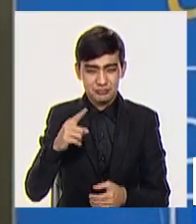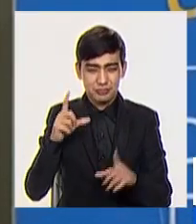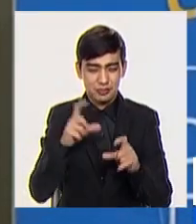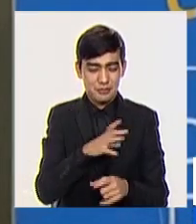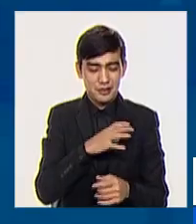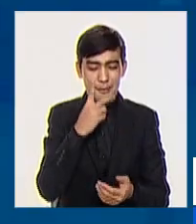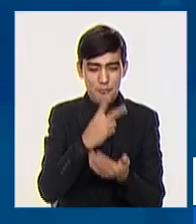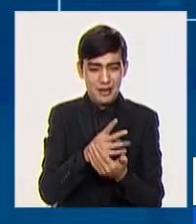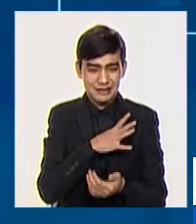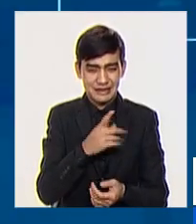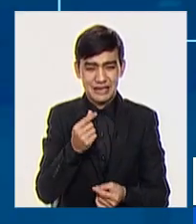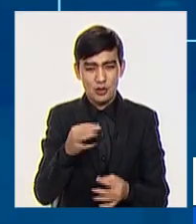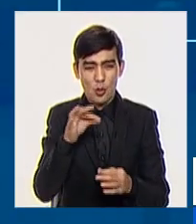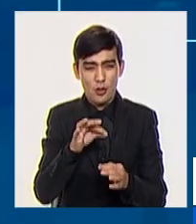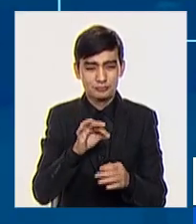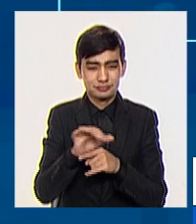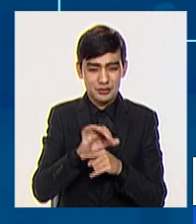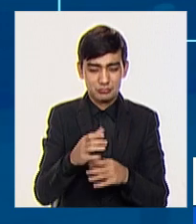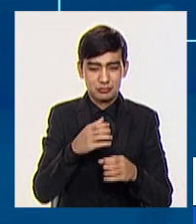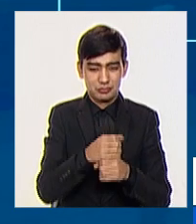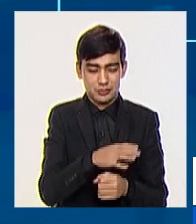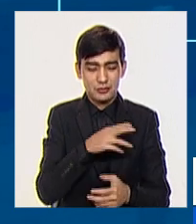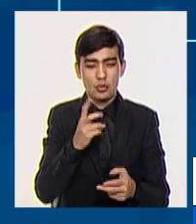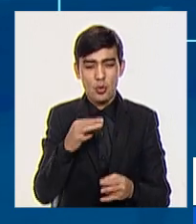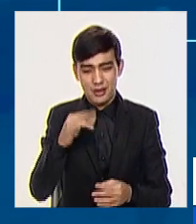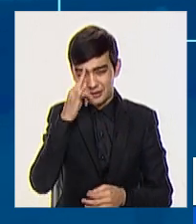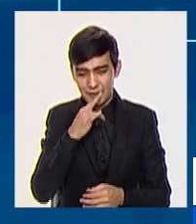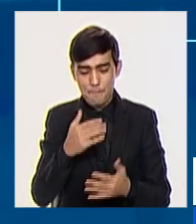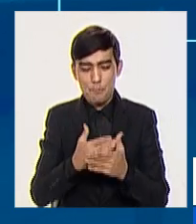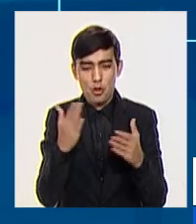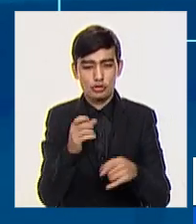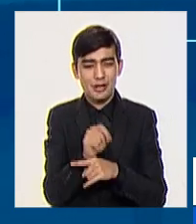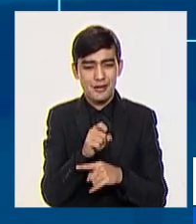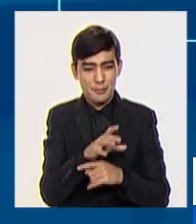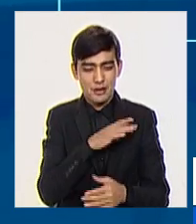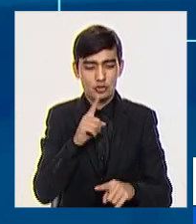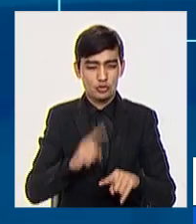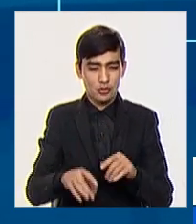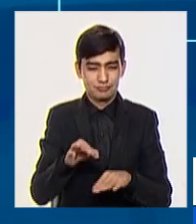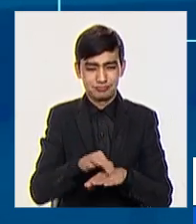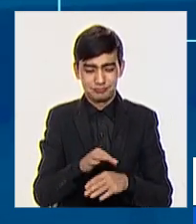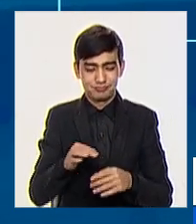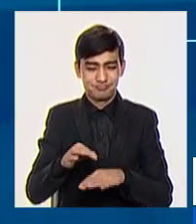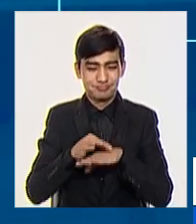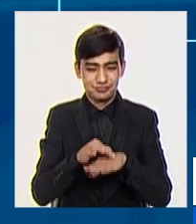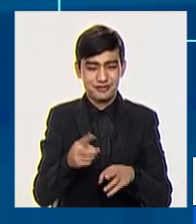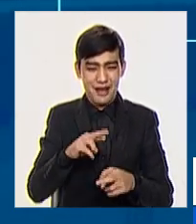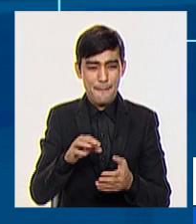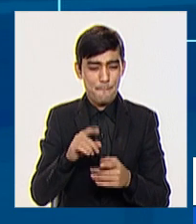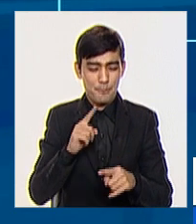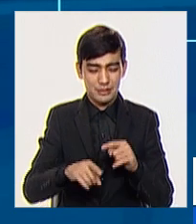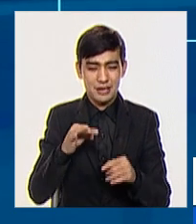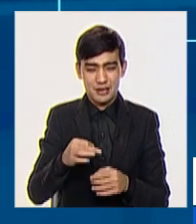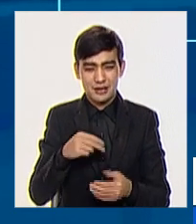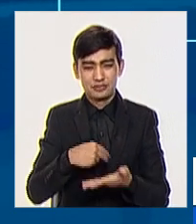снизились и показатели денежных переводов. Зато казахстанцы стали больше заказывать срочную доставку и активнее делать покупки в